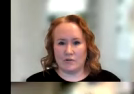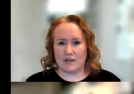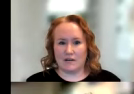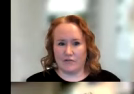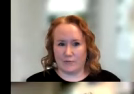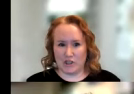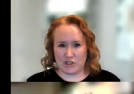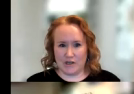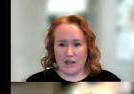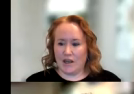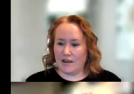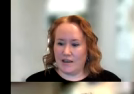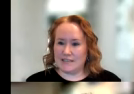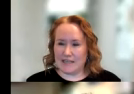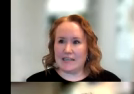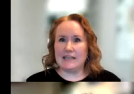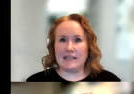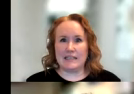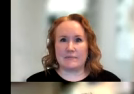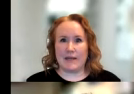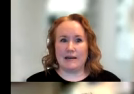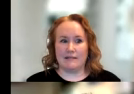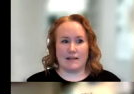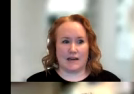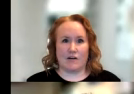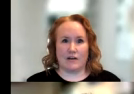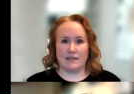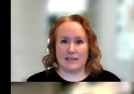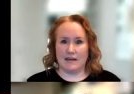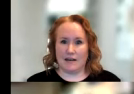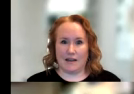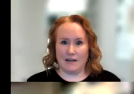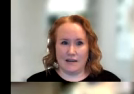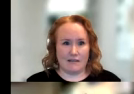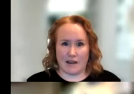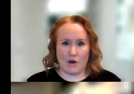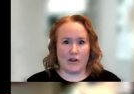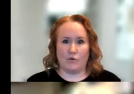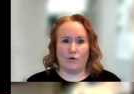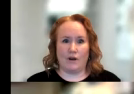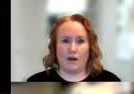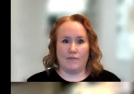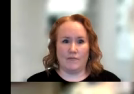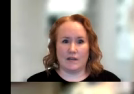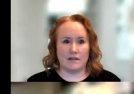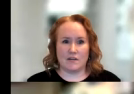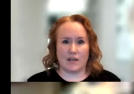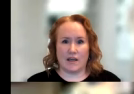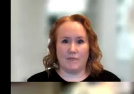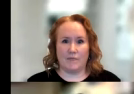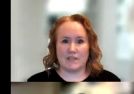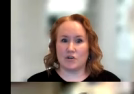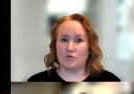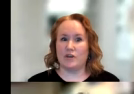holde av onsdag 2. mars. Send inn innspill der dere har det til temaer og